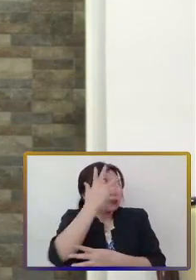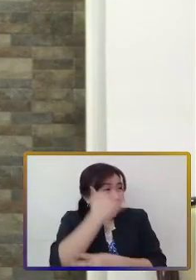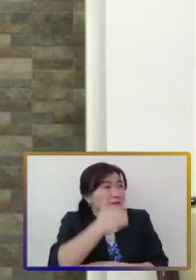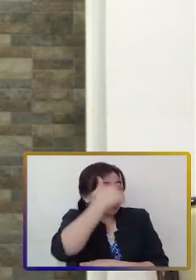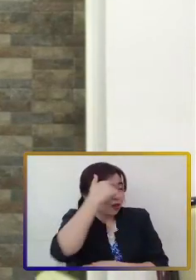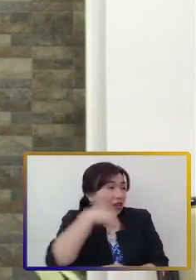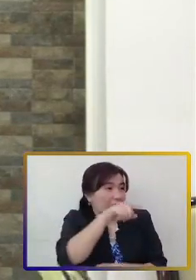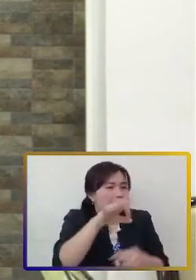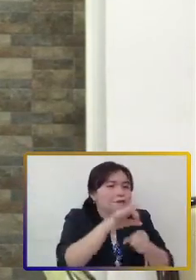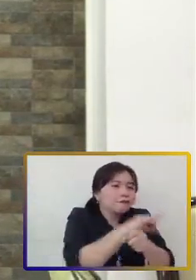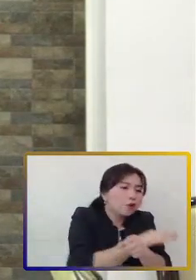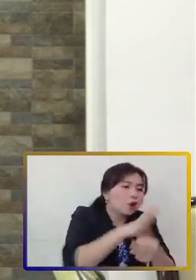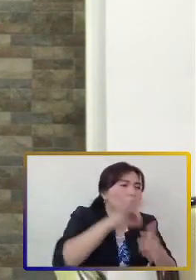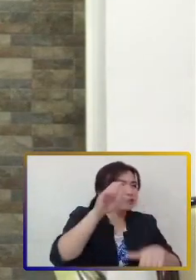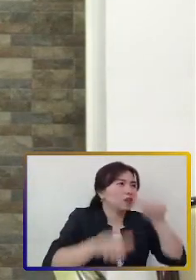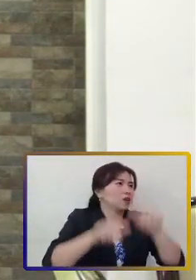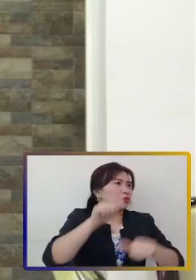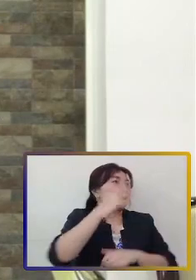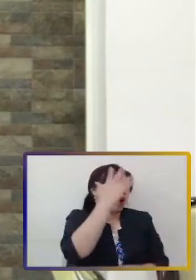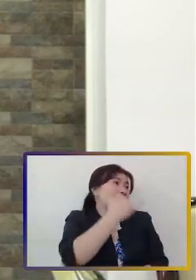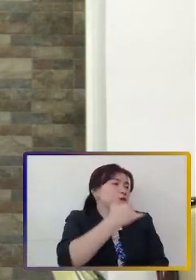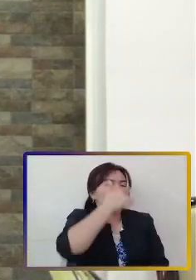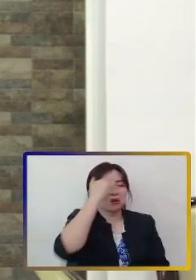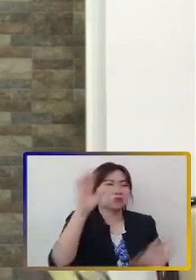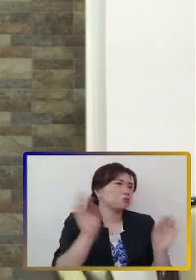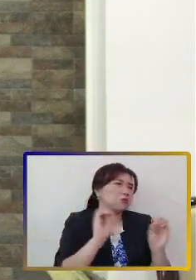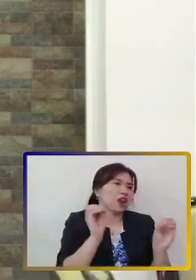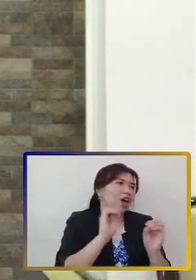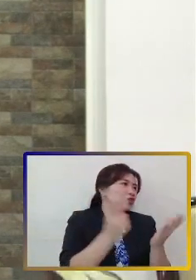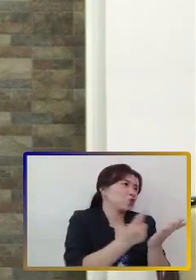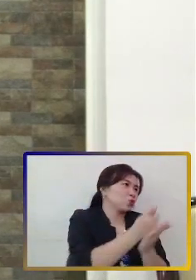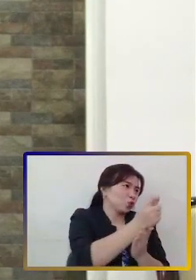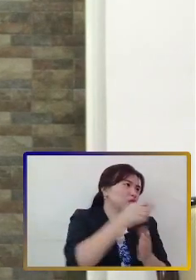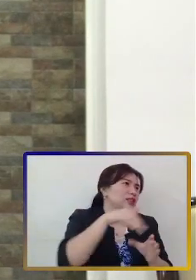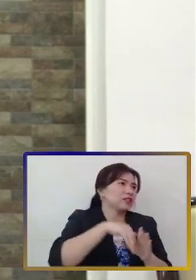na pagdududa Bakit wala Sa atin ang